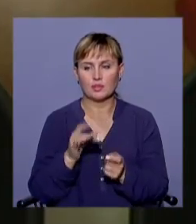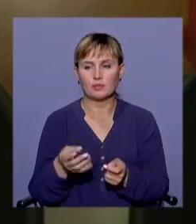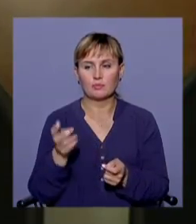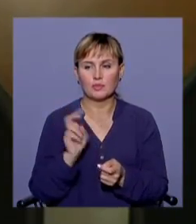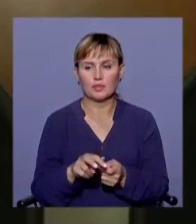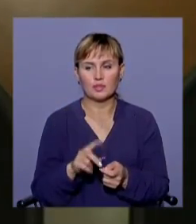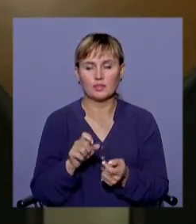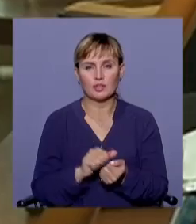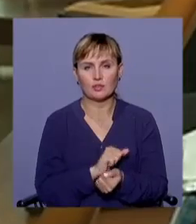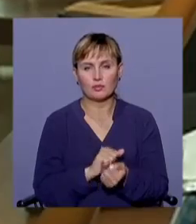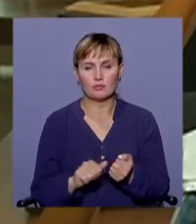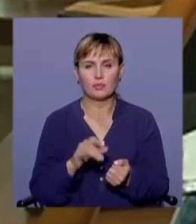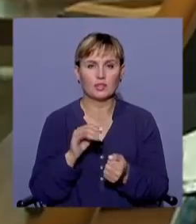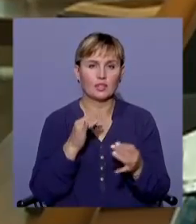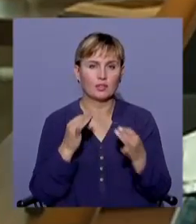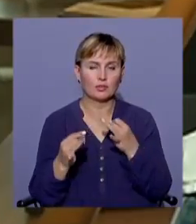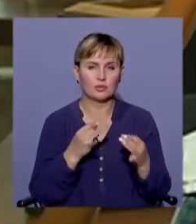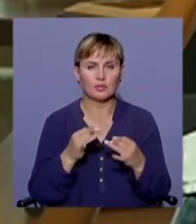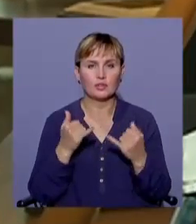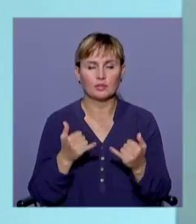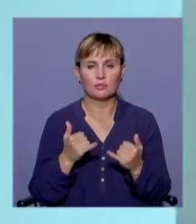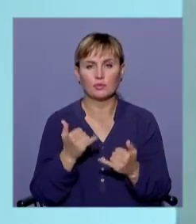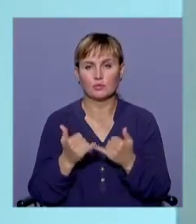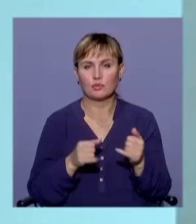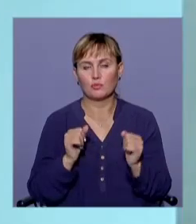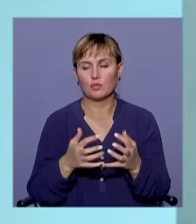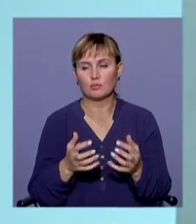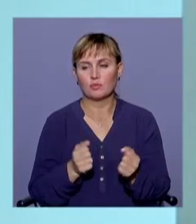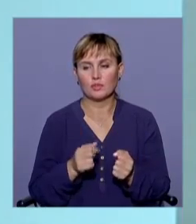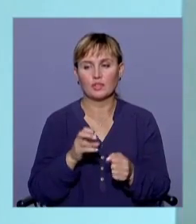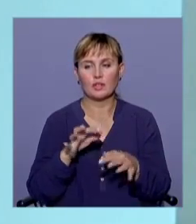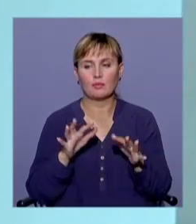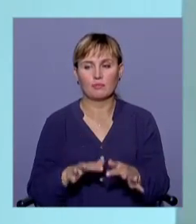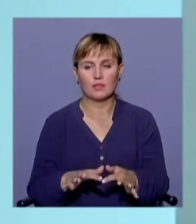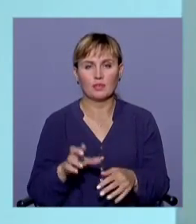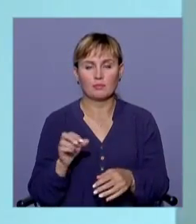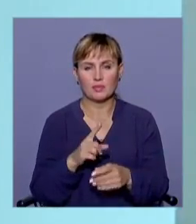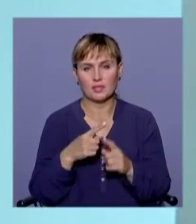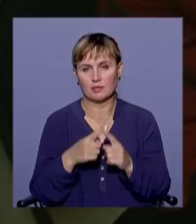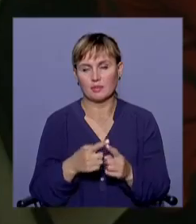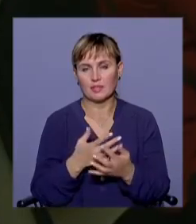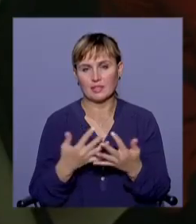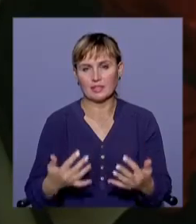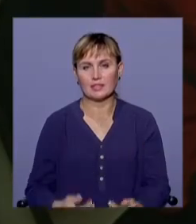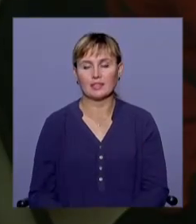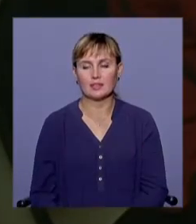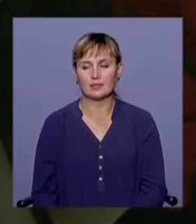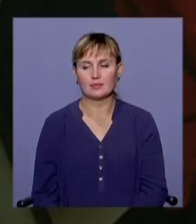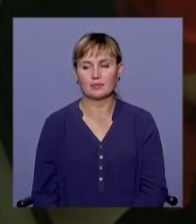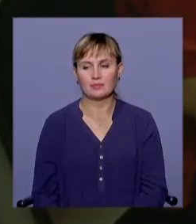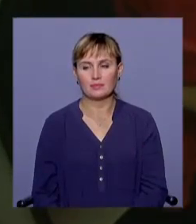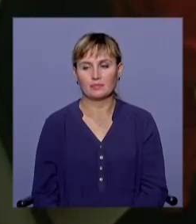приходить с ним за документами или консультацией. Теперь услуги можно получать прямо на месте, без сопроводителей.